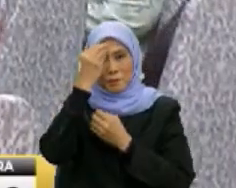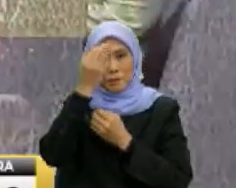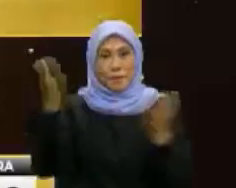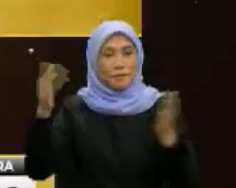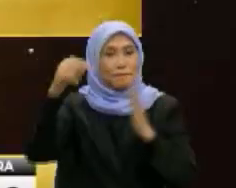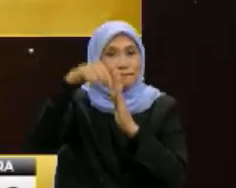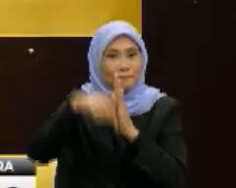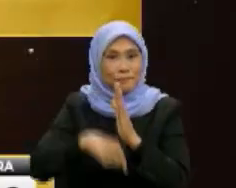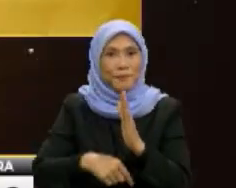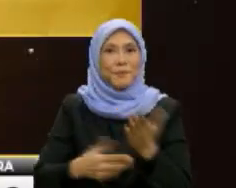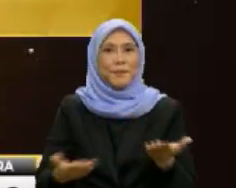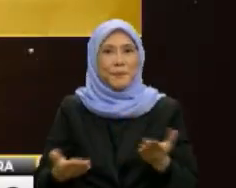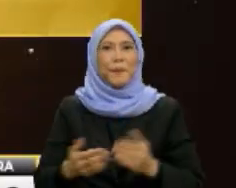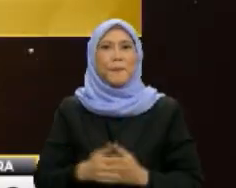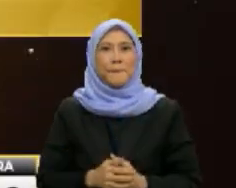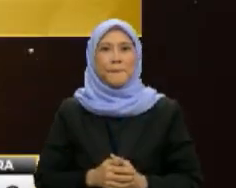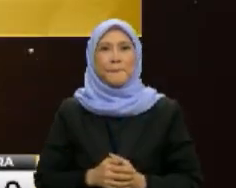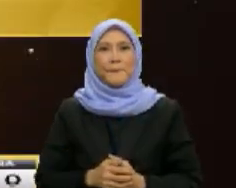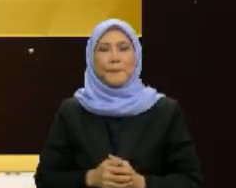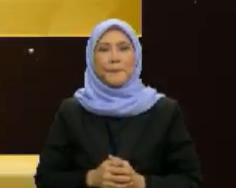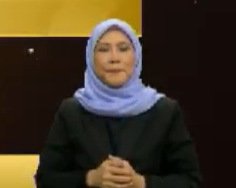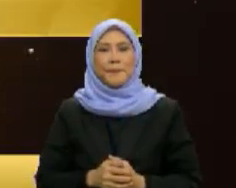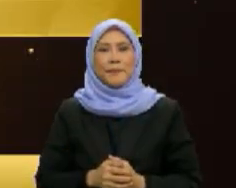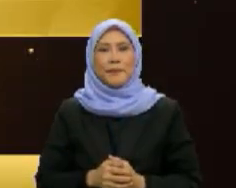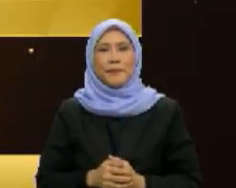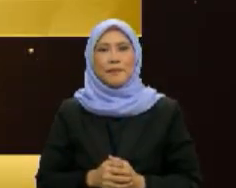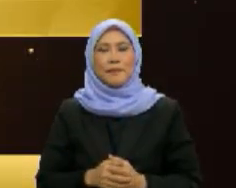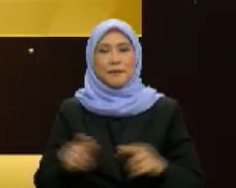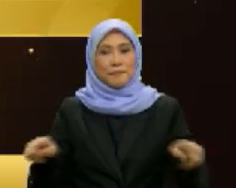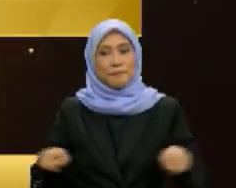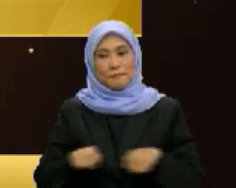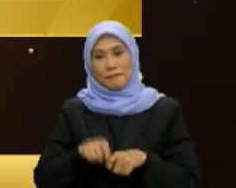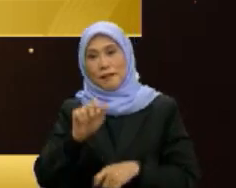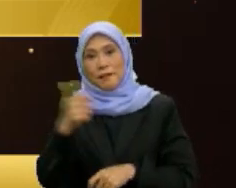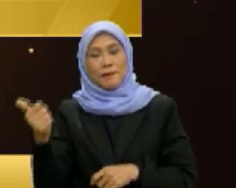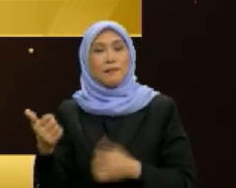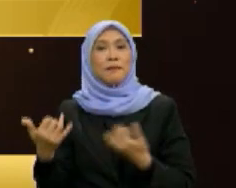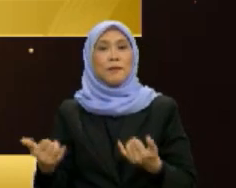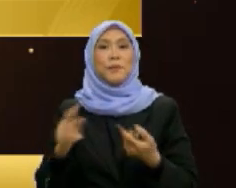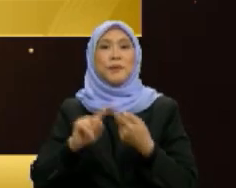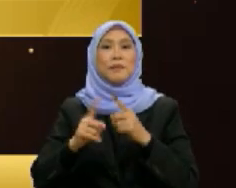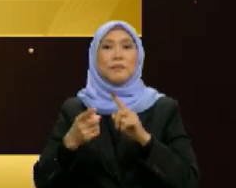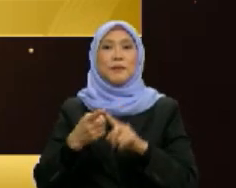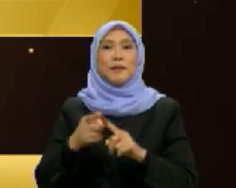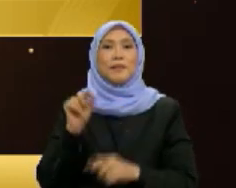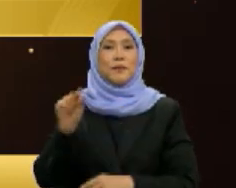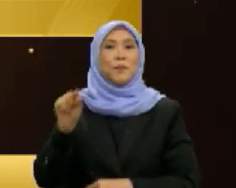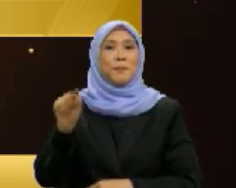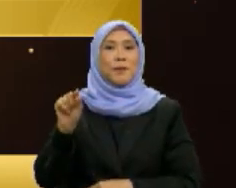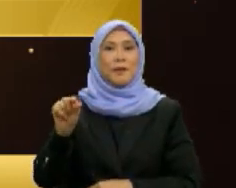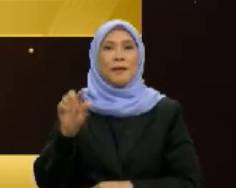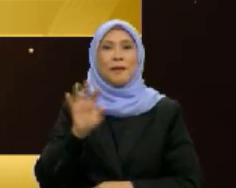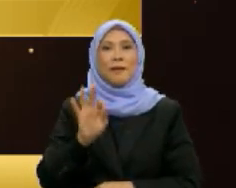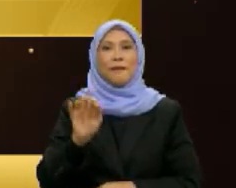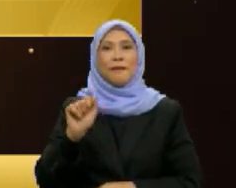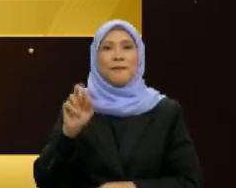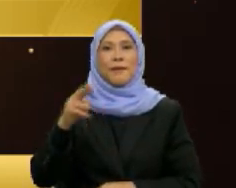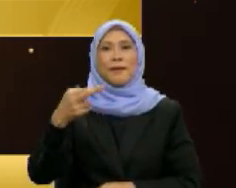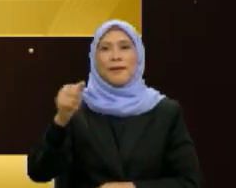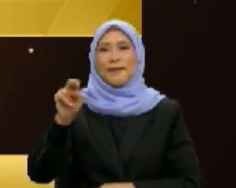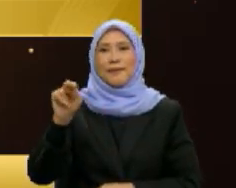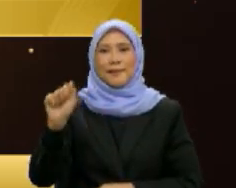Untuk mengetahui lebih lanjut tentang maklumat di lokasi-lokasi lain, kita terus saja bersama rakan di Gombak bersama Fahana.